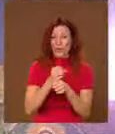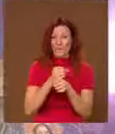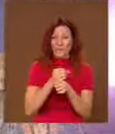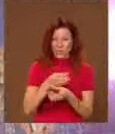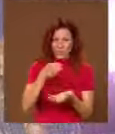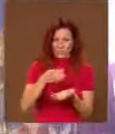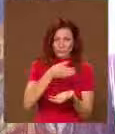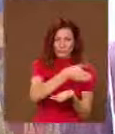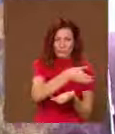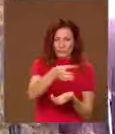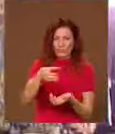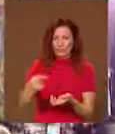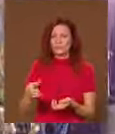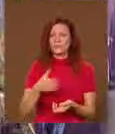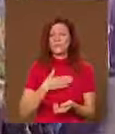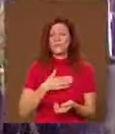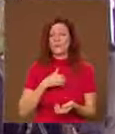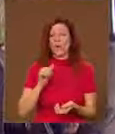на своите апостоли,